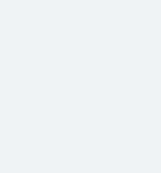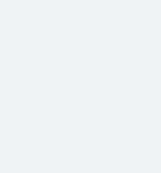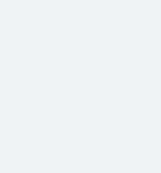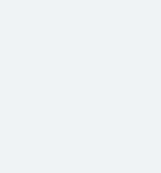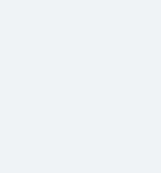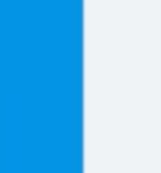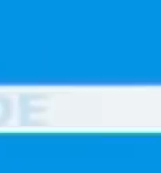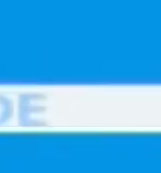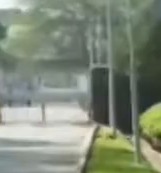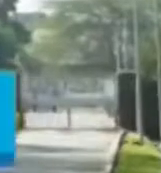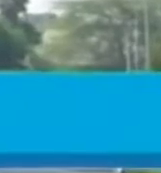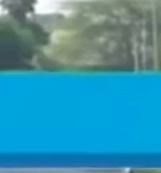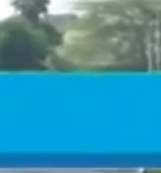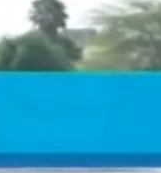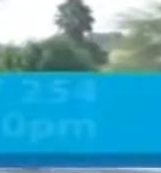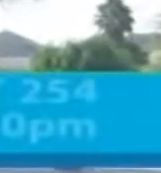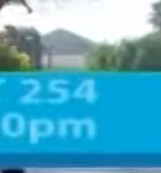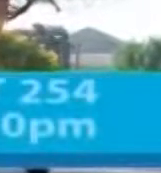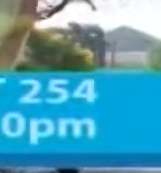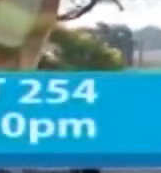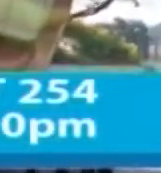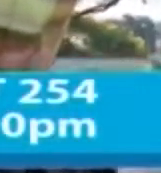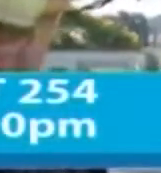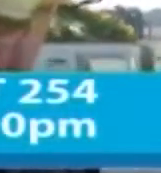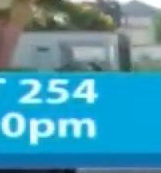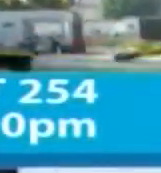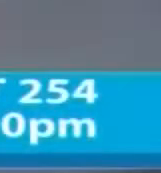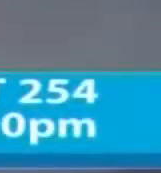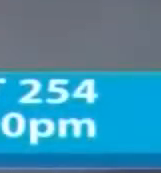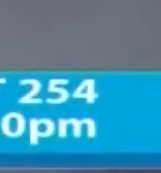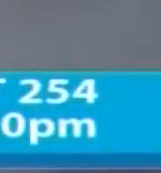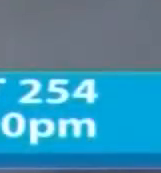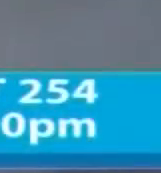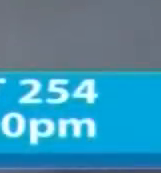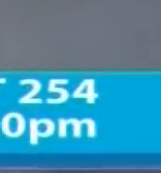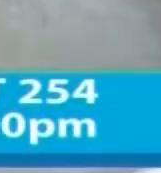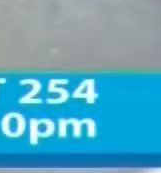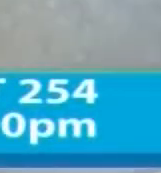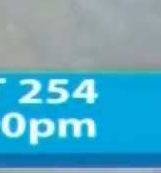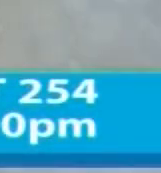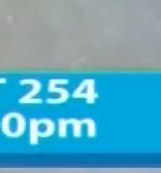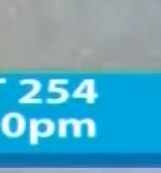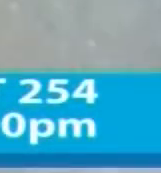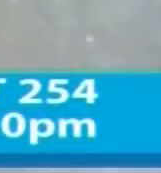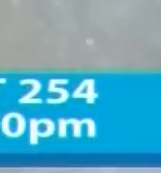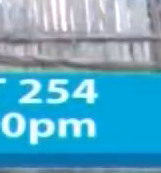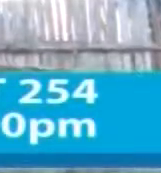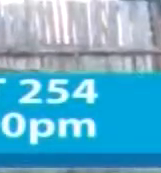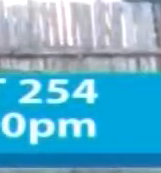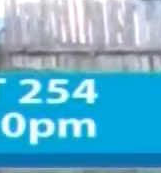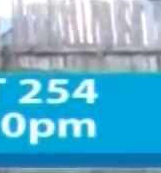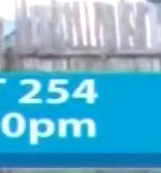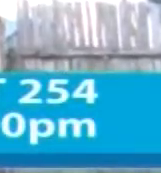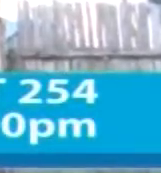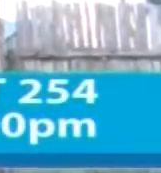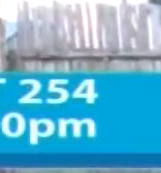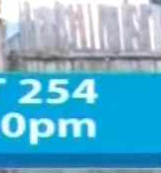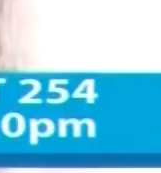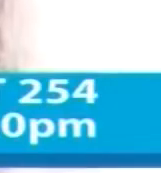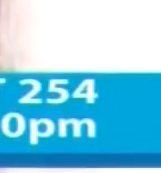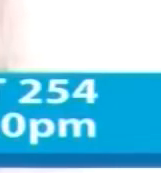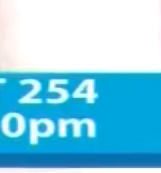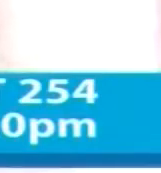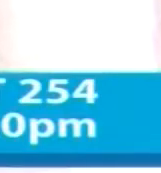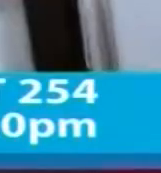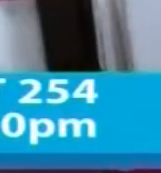On the next episode. Mwangaza wa kiwanda cha New KCC ulikuwa umedidimia kwa miaka mingi